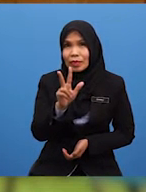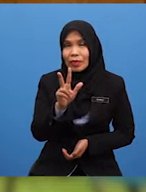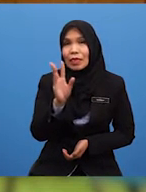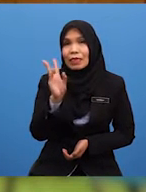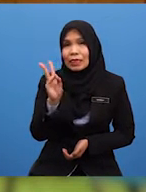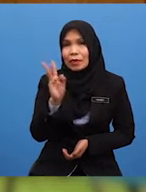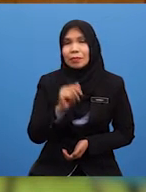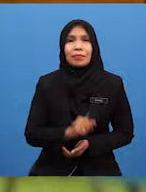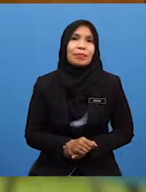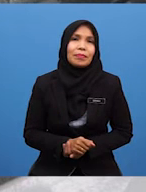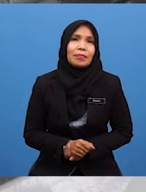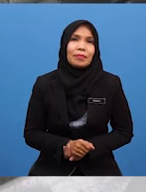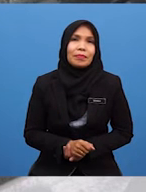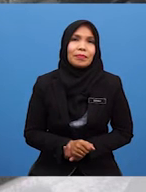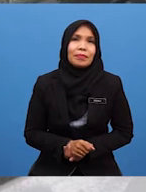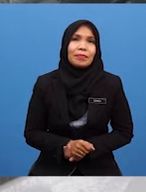1, 3, 6.